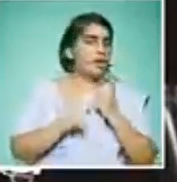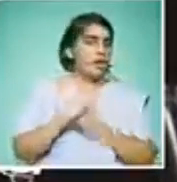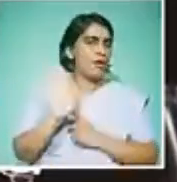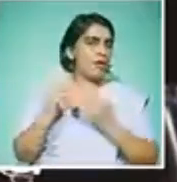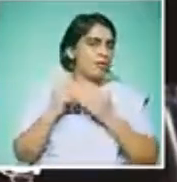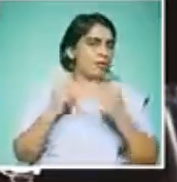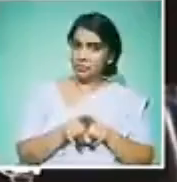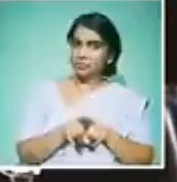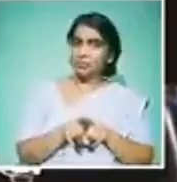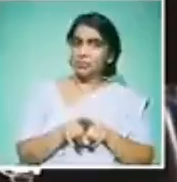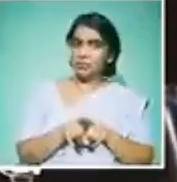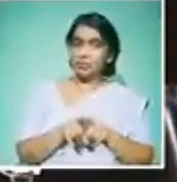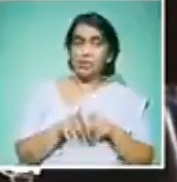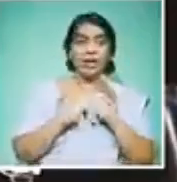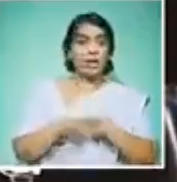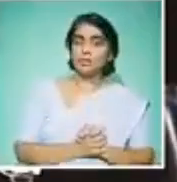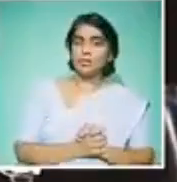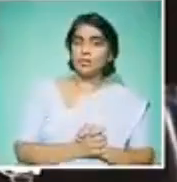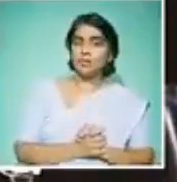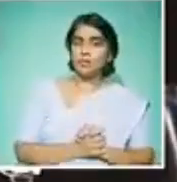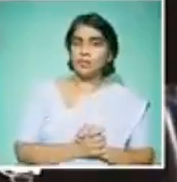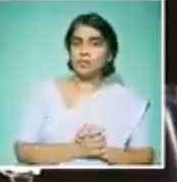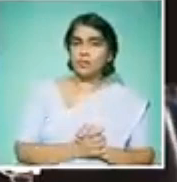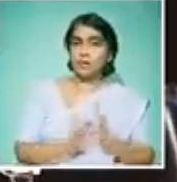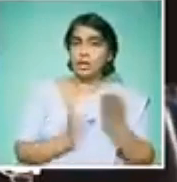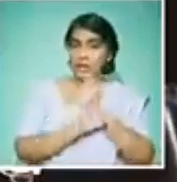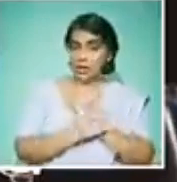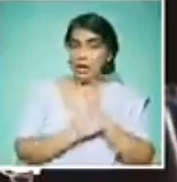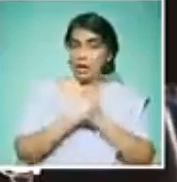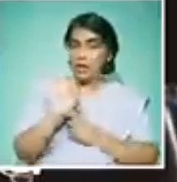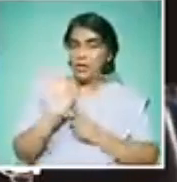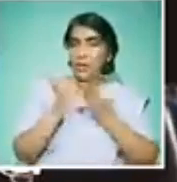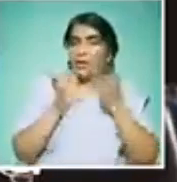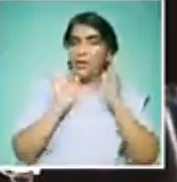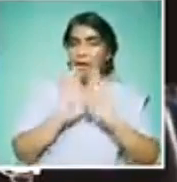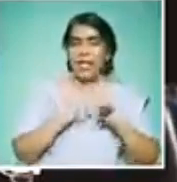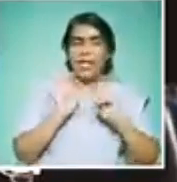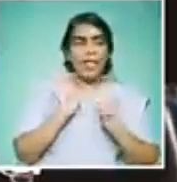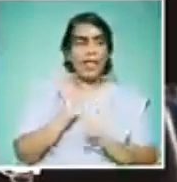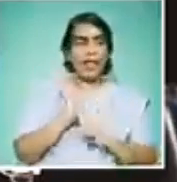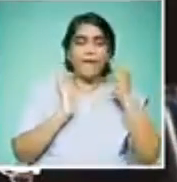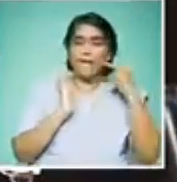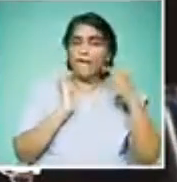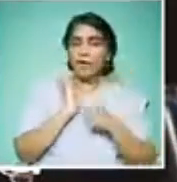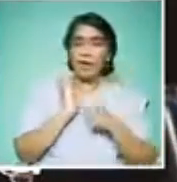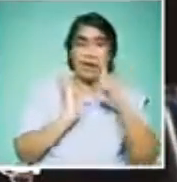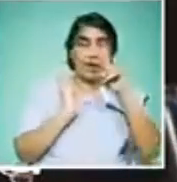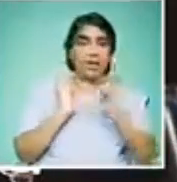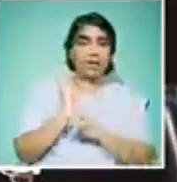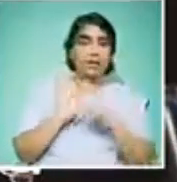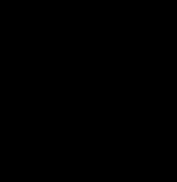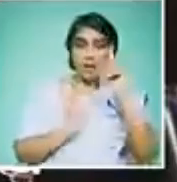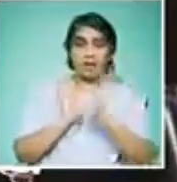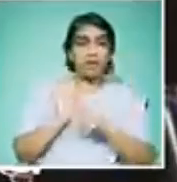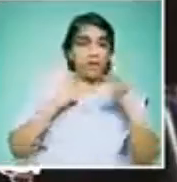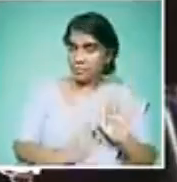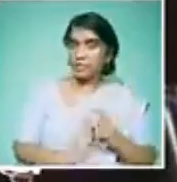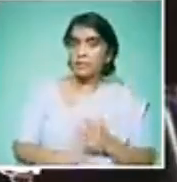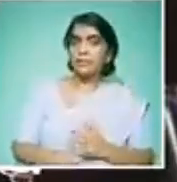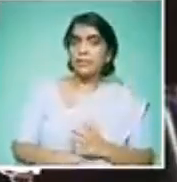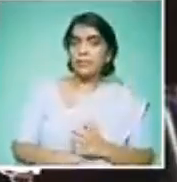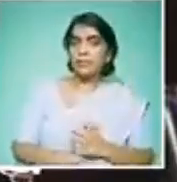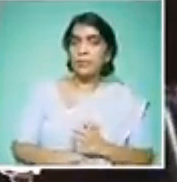බැලුවාමට මොකද පේන්නේ? දරුවන්ගෙන් ගිය සැරේ අවසාන A-level විභාගයේ 107,000 කලා විෂය ධාරාවේ.